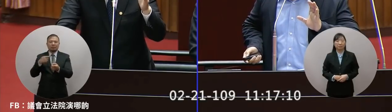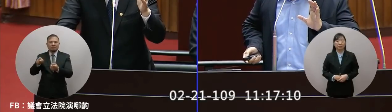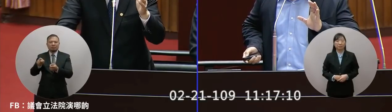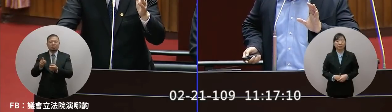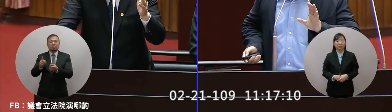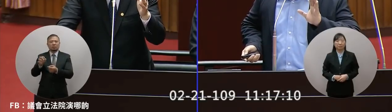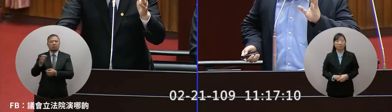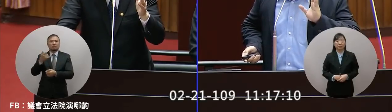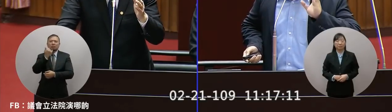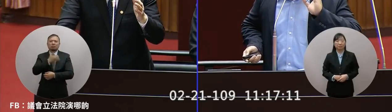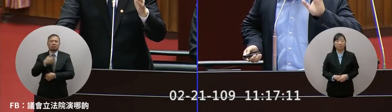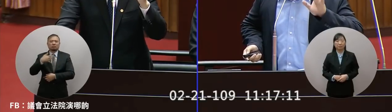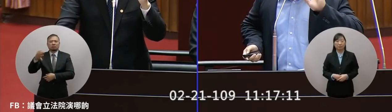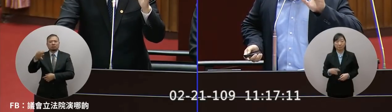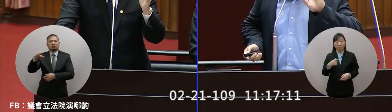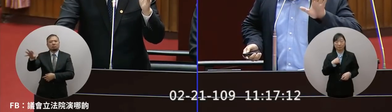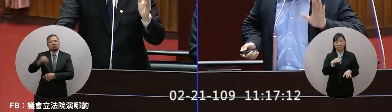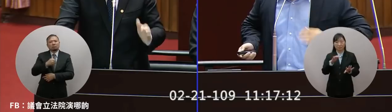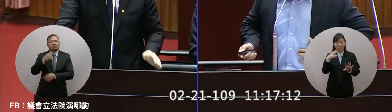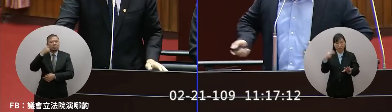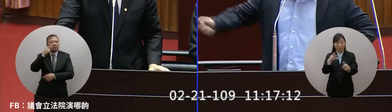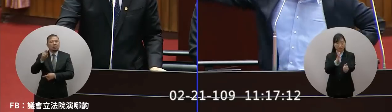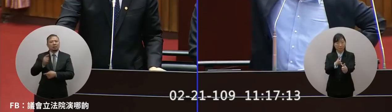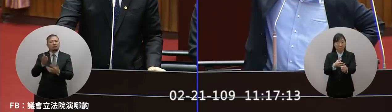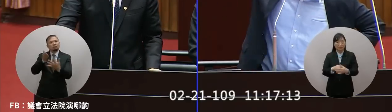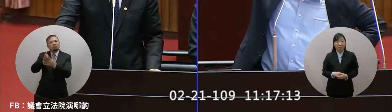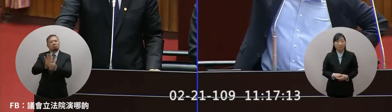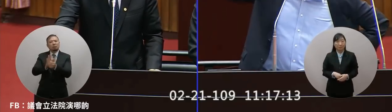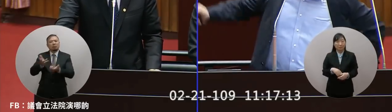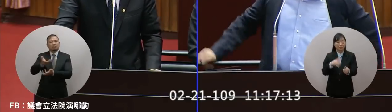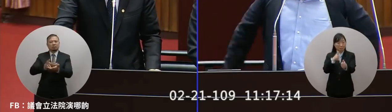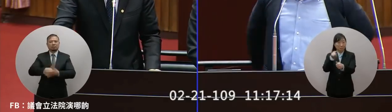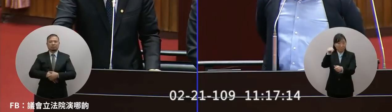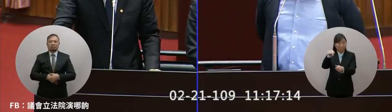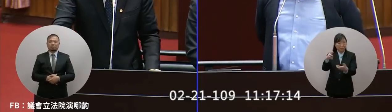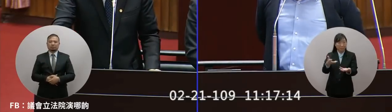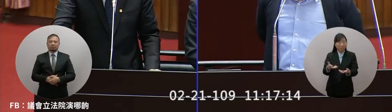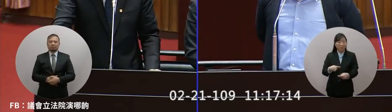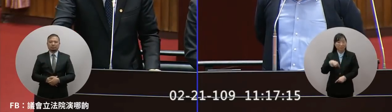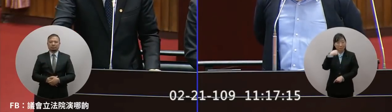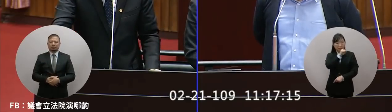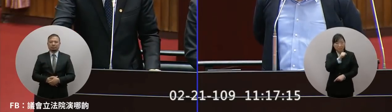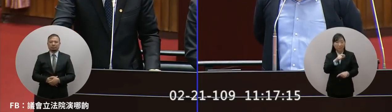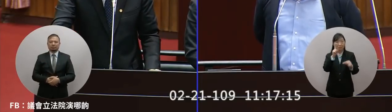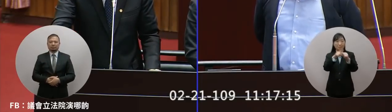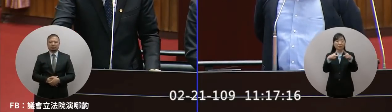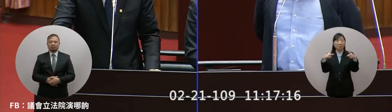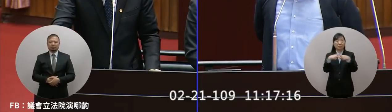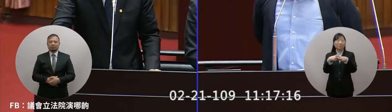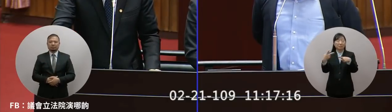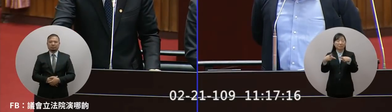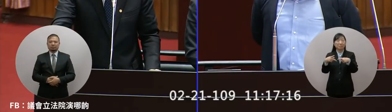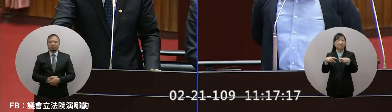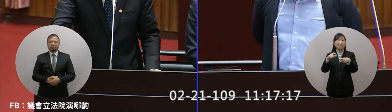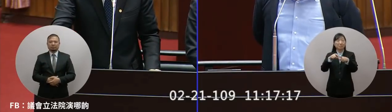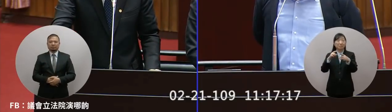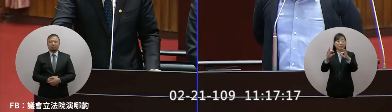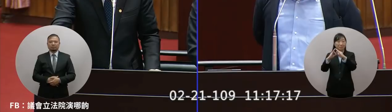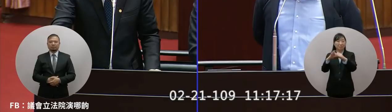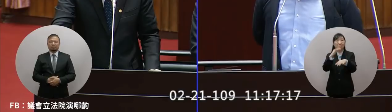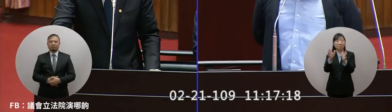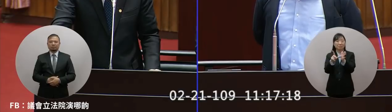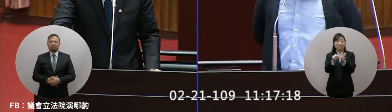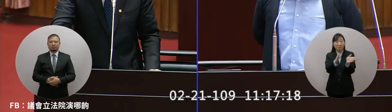之下，他有出面协调。 那我在主委，我再问一下哈，就问这一个就好了，这个台湾中小企业呐哈，已经展